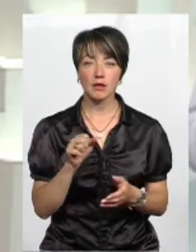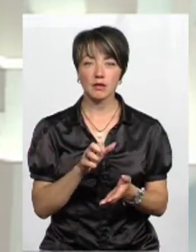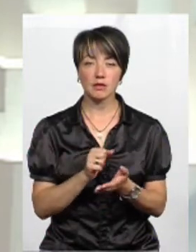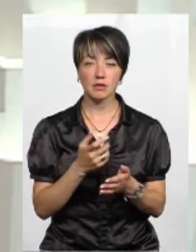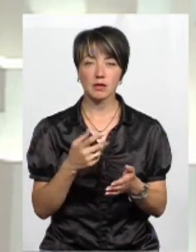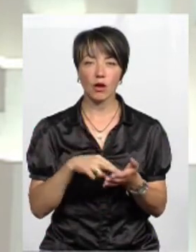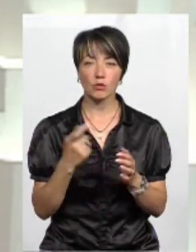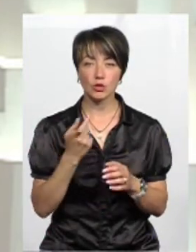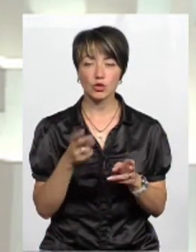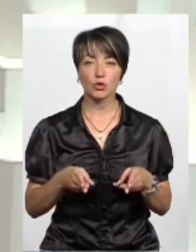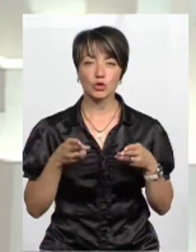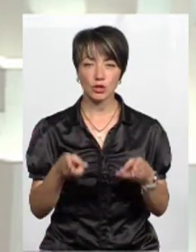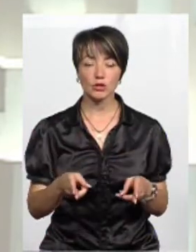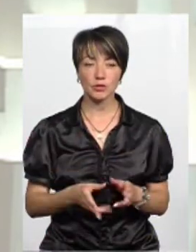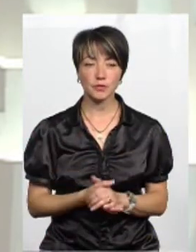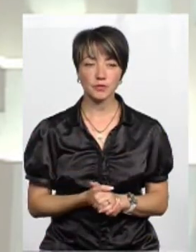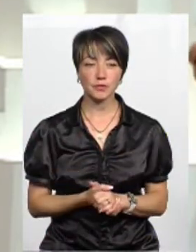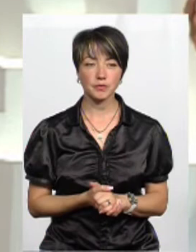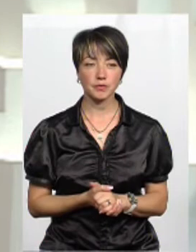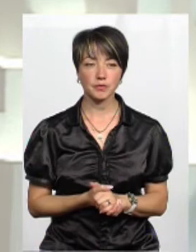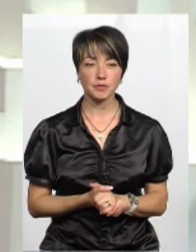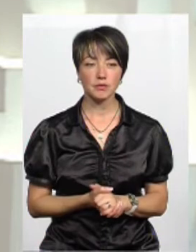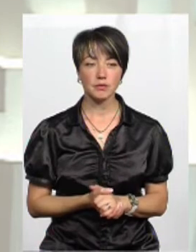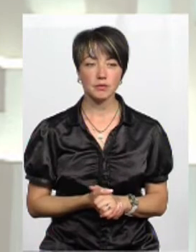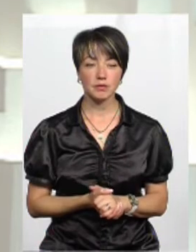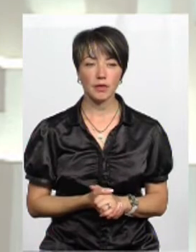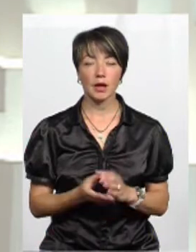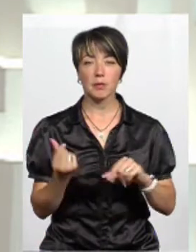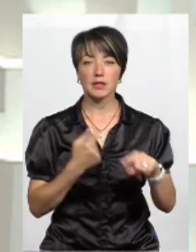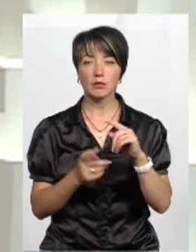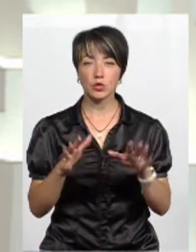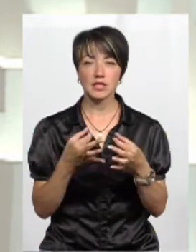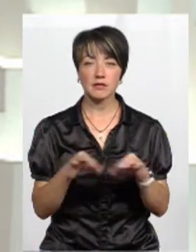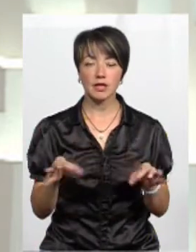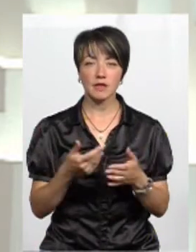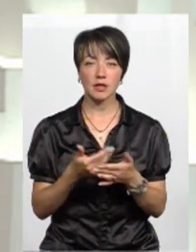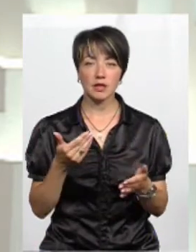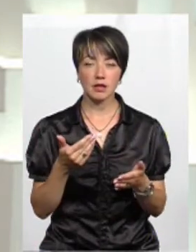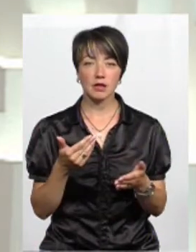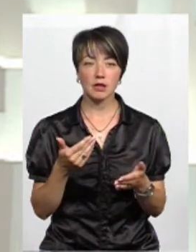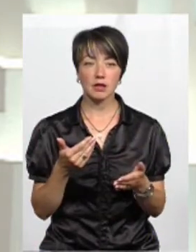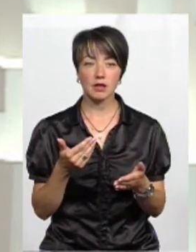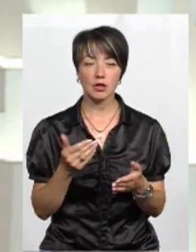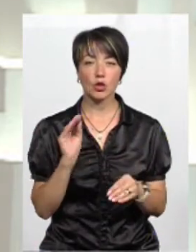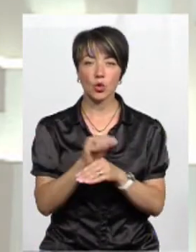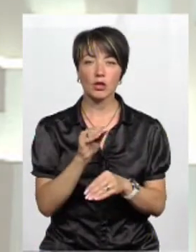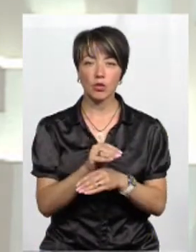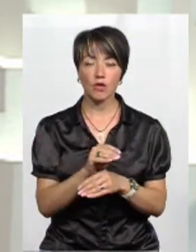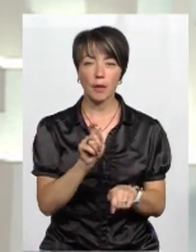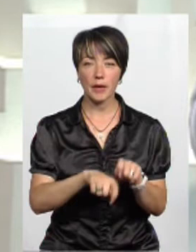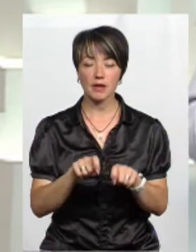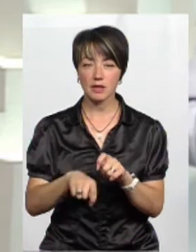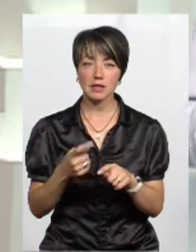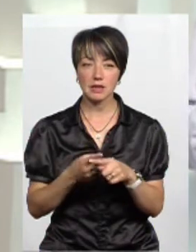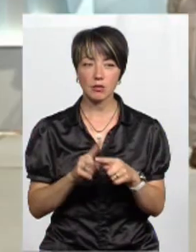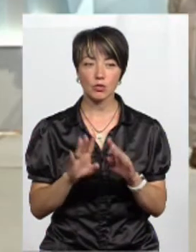займатися економічною злочинністю, тоді всі, і бізнес буде звільнений від додаткових перевірок, і